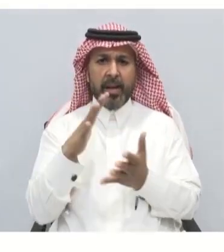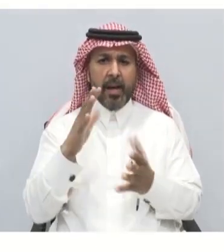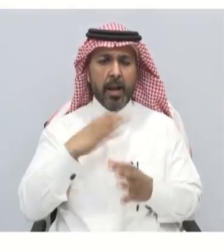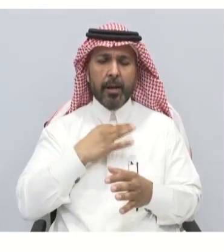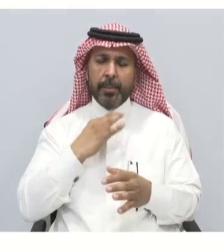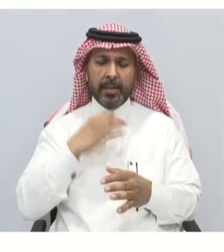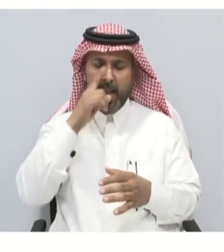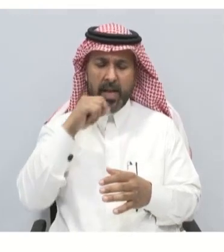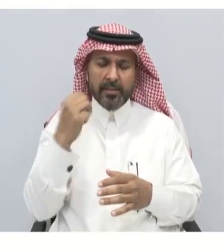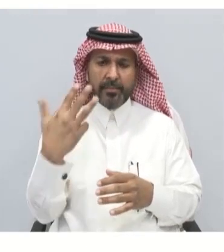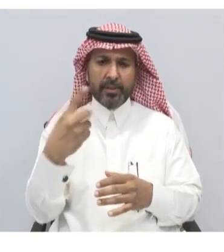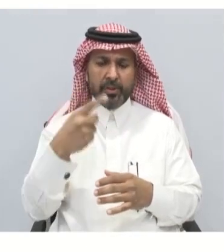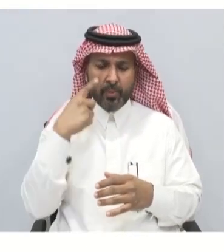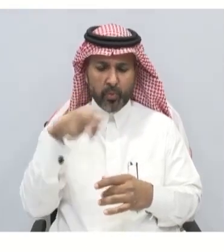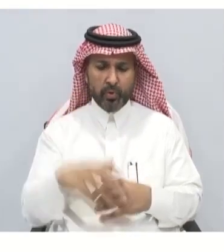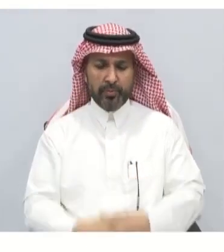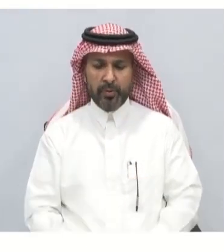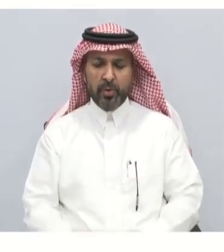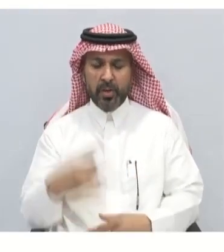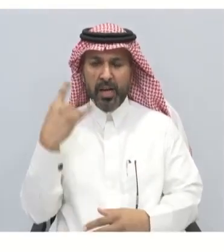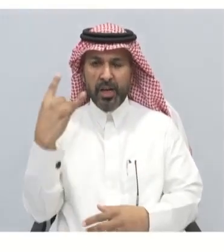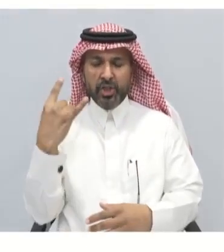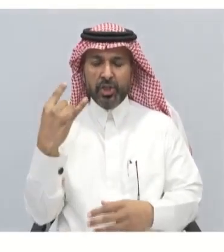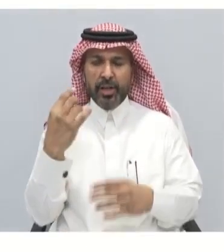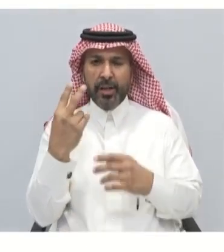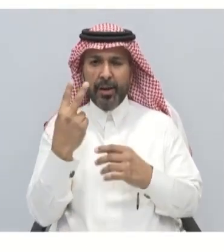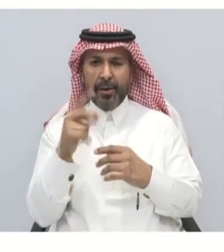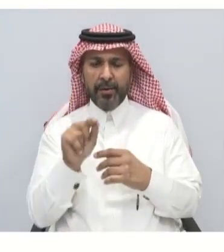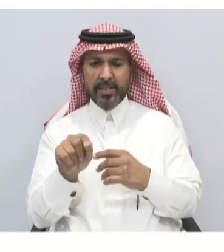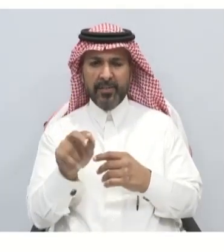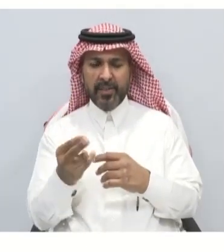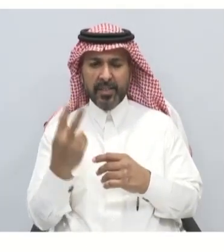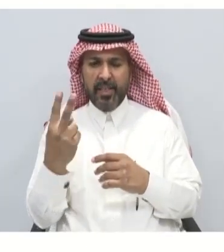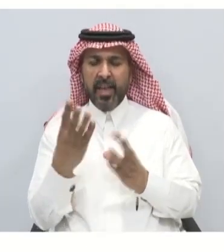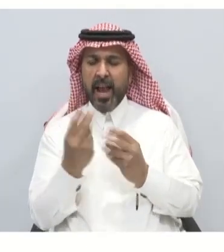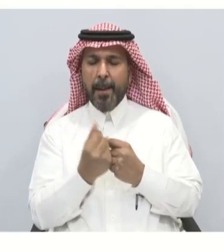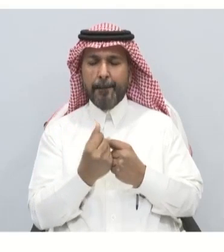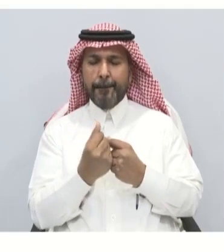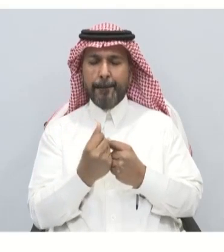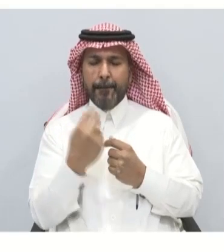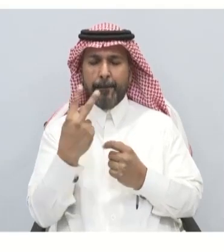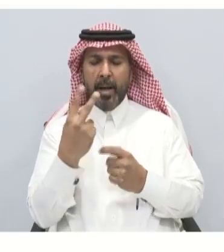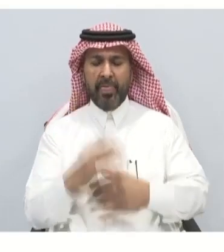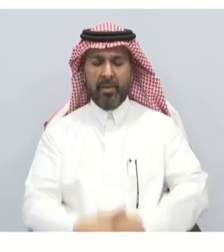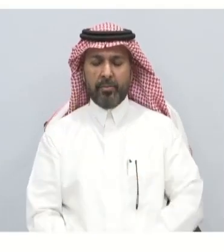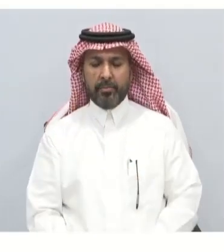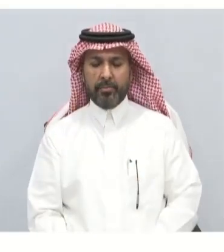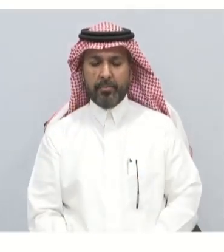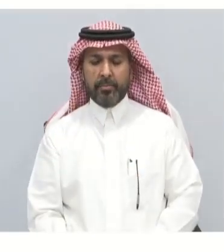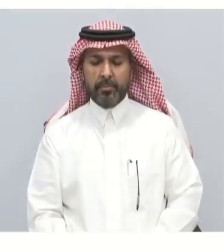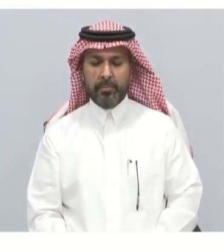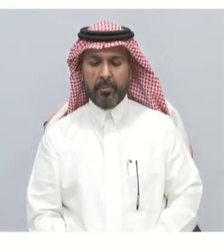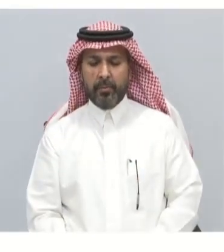العدد لو صور ع اوراق بتكلفه 2 من ع من